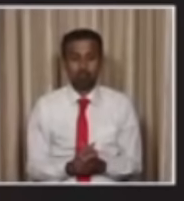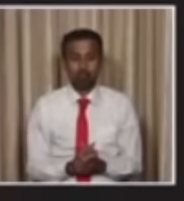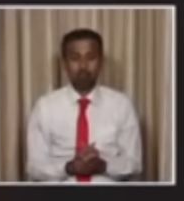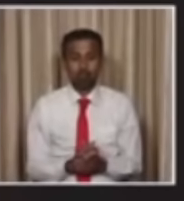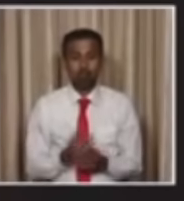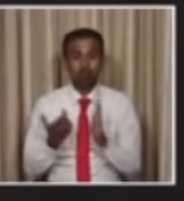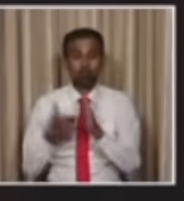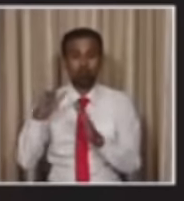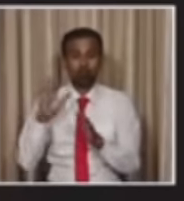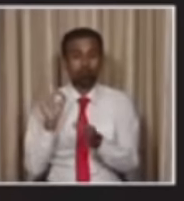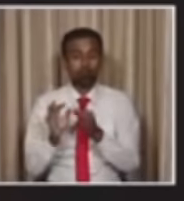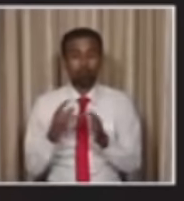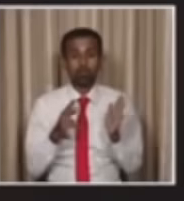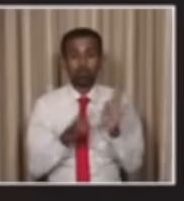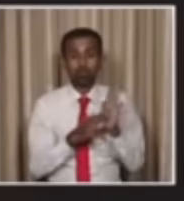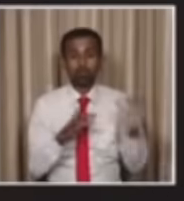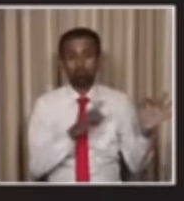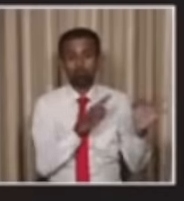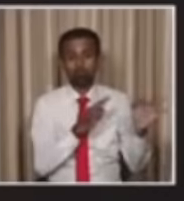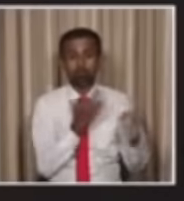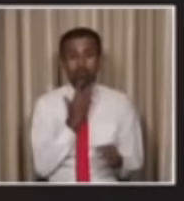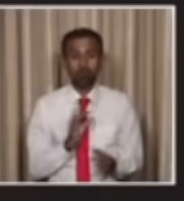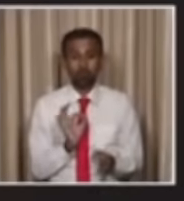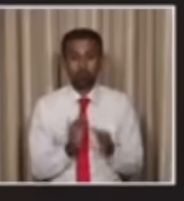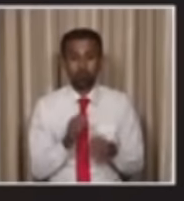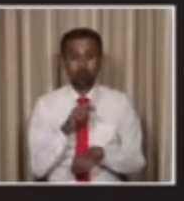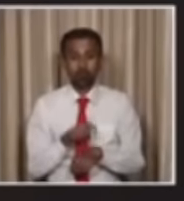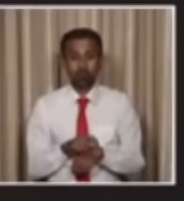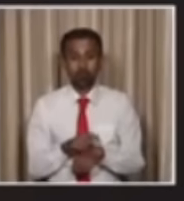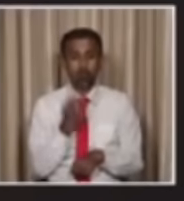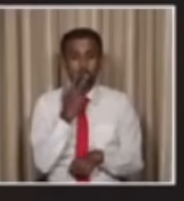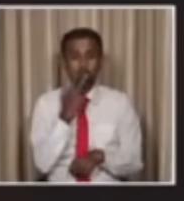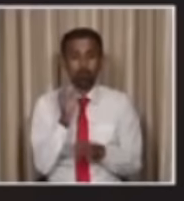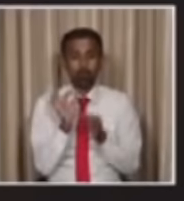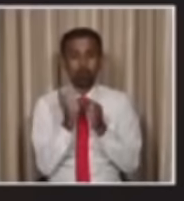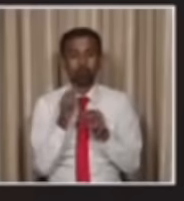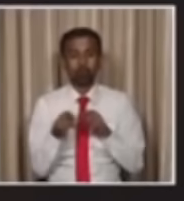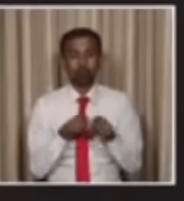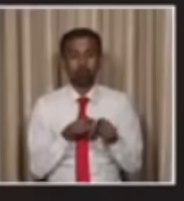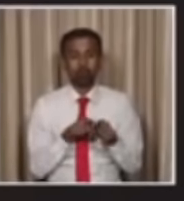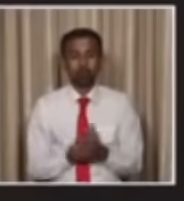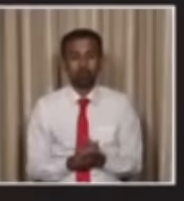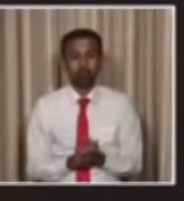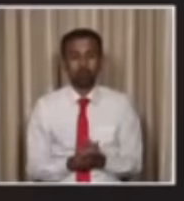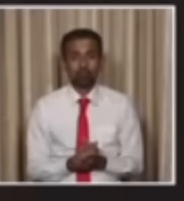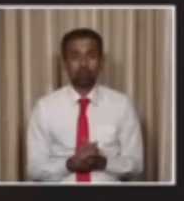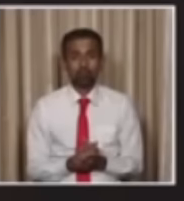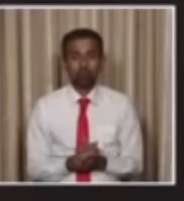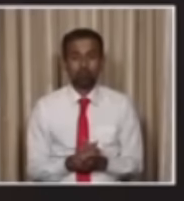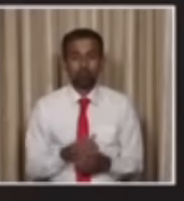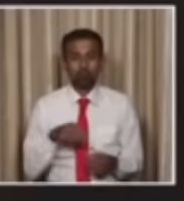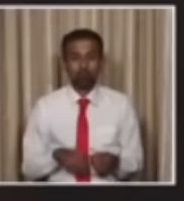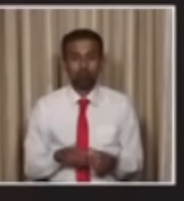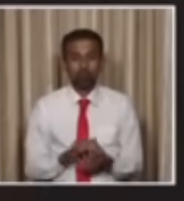ගැනද්දී නීරෝ වීණා වාදනය කරනවා කියලා රැවුල ගිනි ගැනද්දී සුරුටු පත්තු කරනවා. දැන් මිනිස්සු තමන්ගේ තියෙන